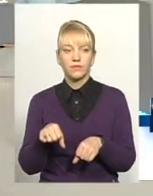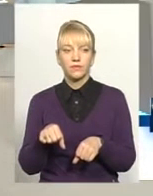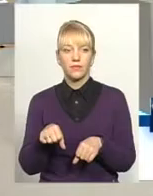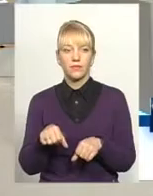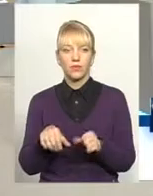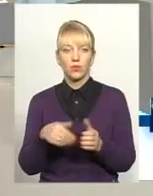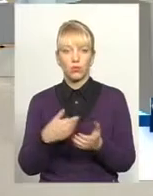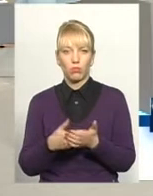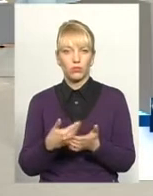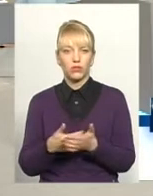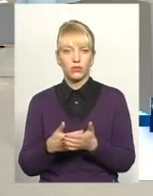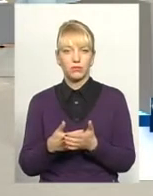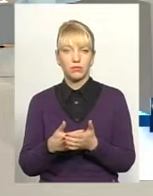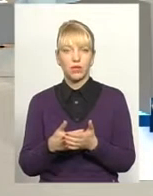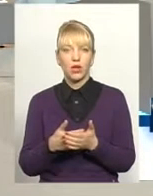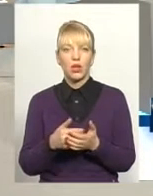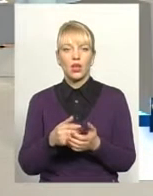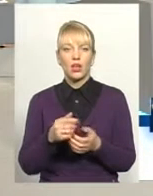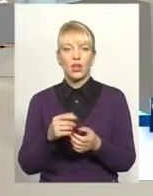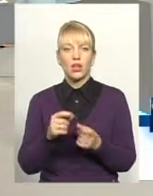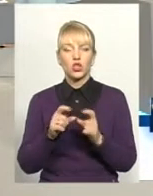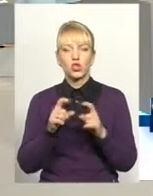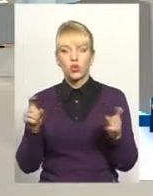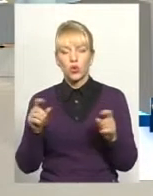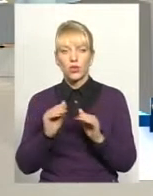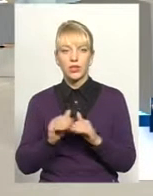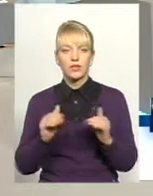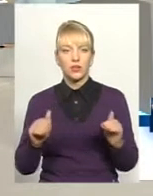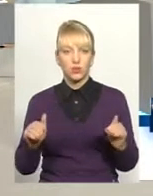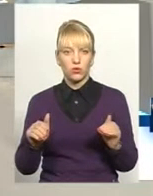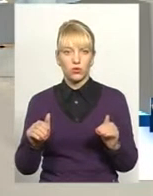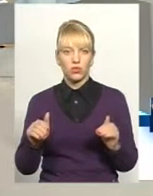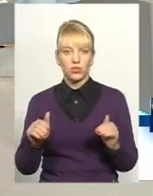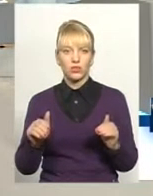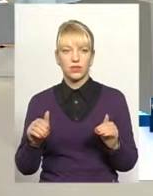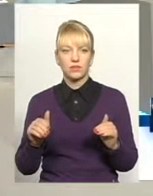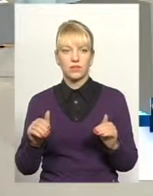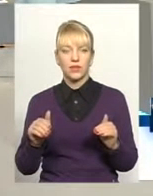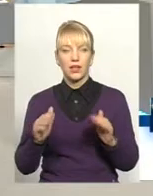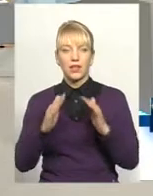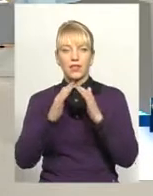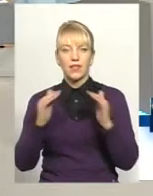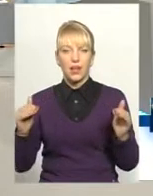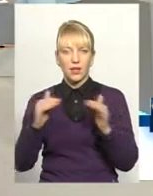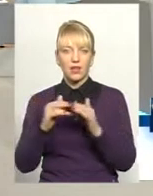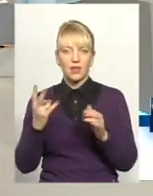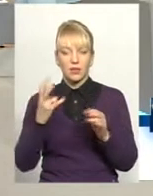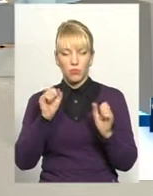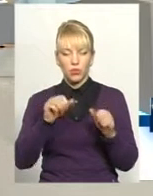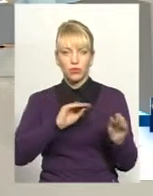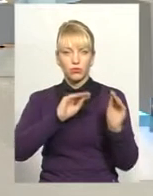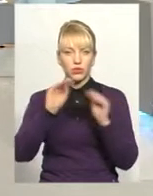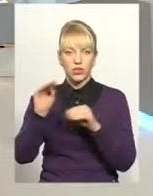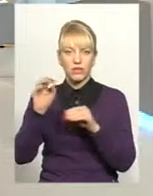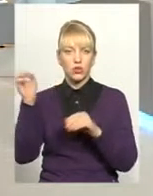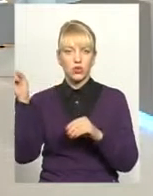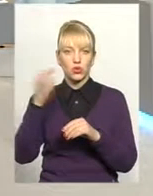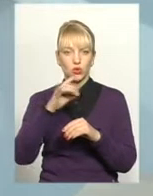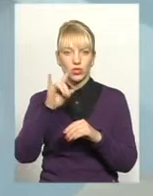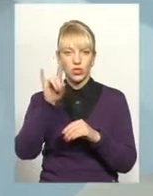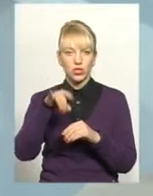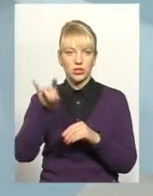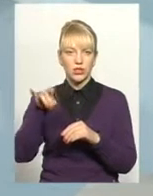допустимо, комунальні заклади, такі як школи, лікарні, дитячі садки, дахи покрити, значить, сонячними панелями і